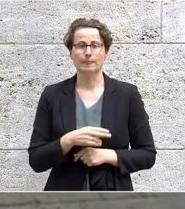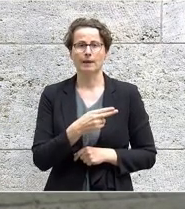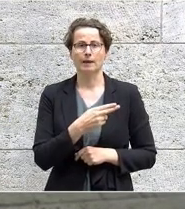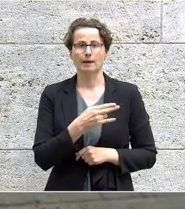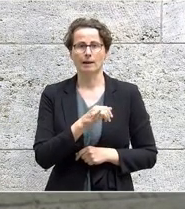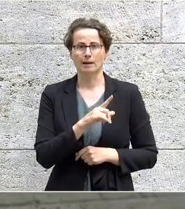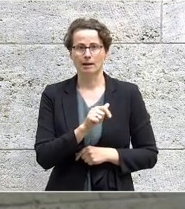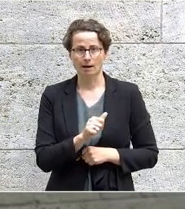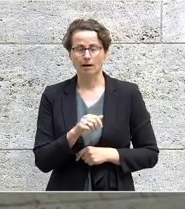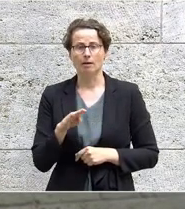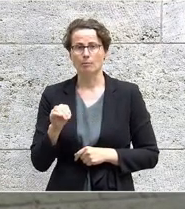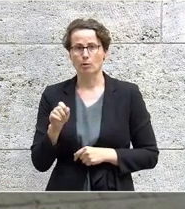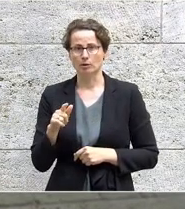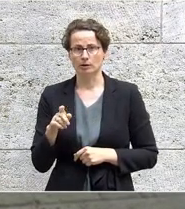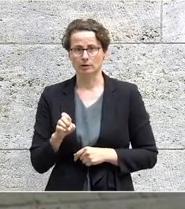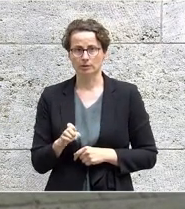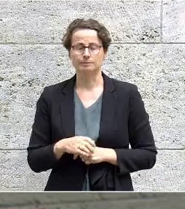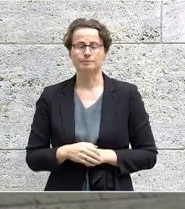Hilda Monte.